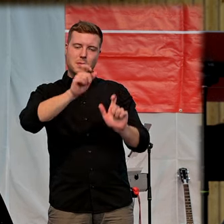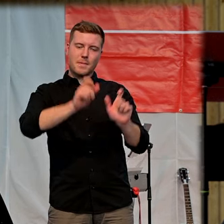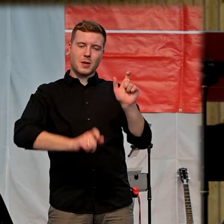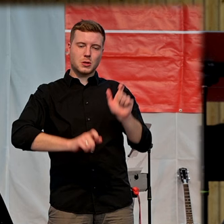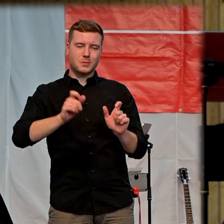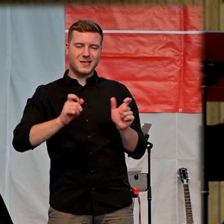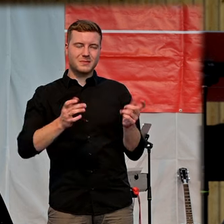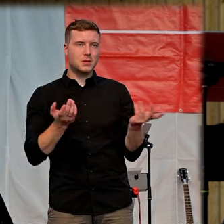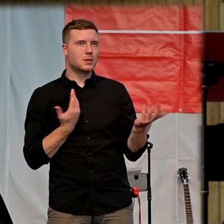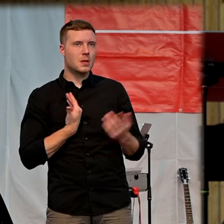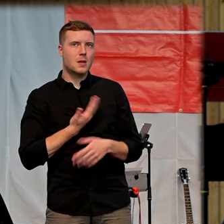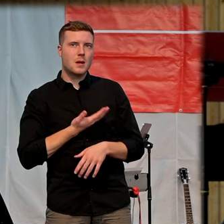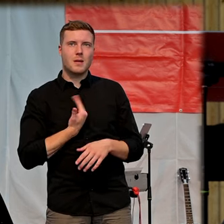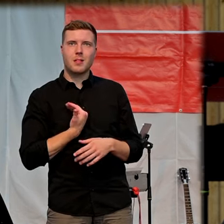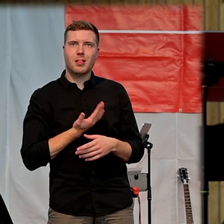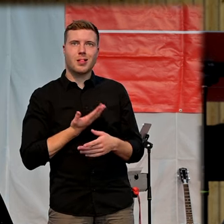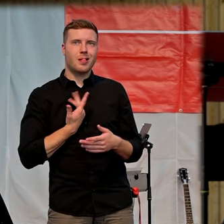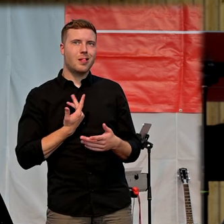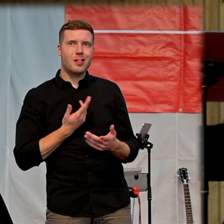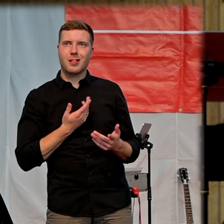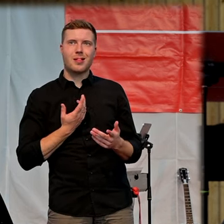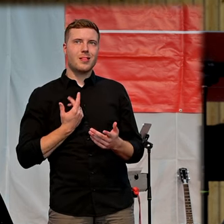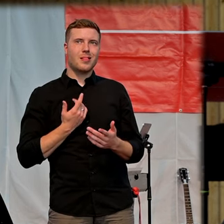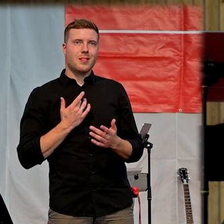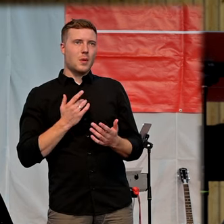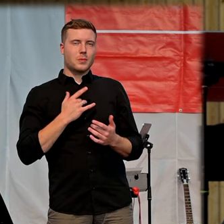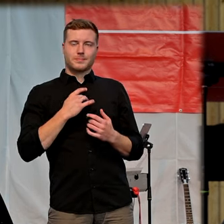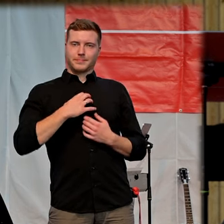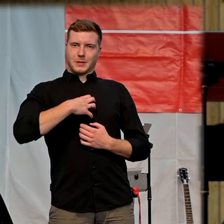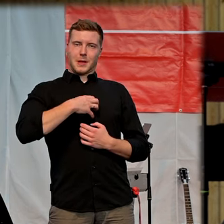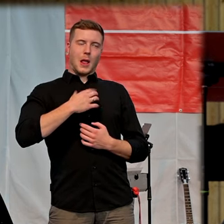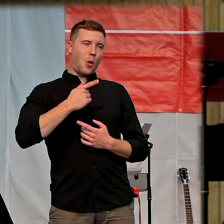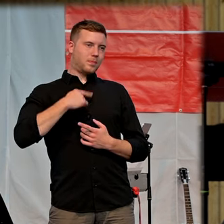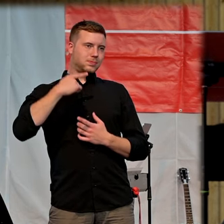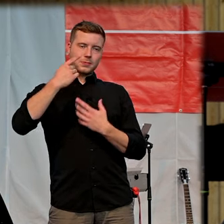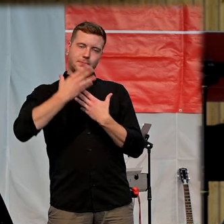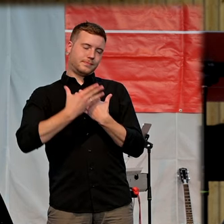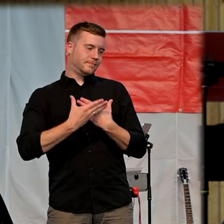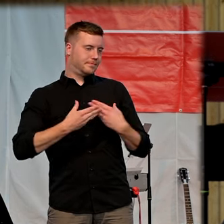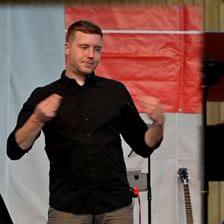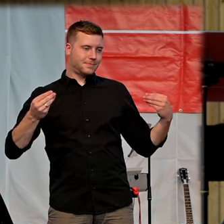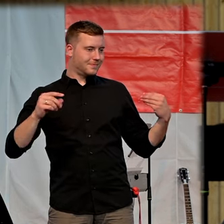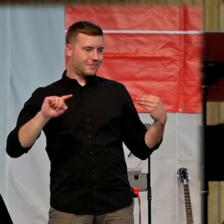Glauben verlieren, ungewollt oder auch ganz bewusst.